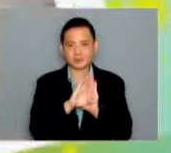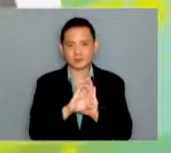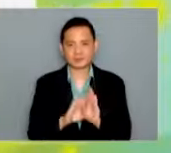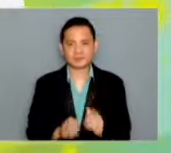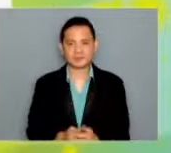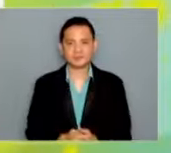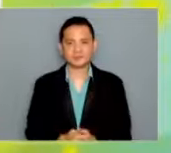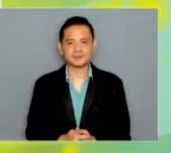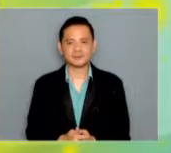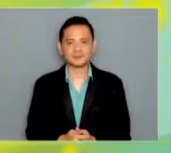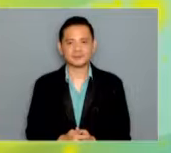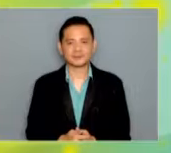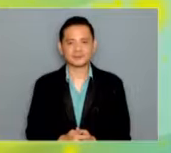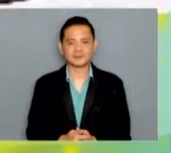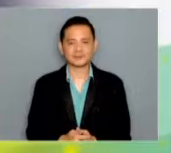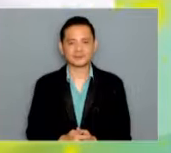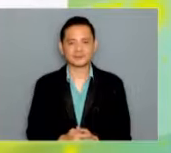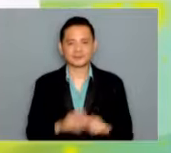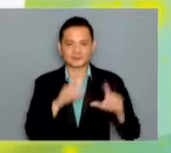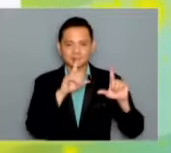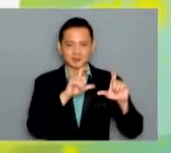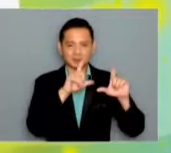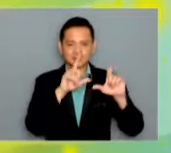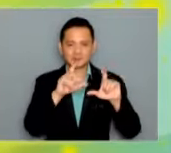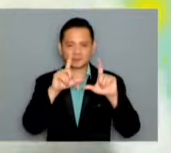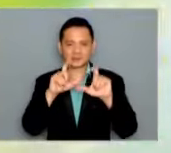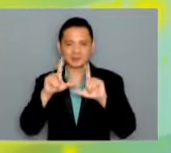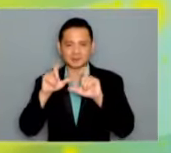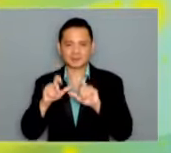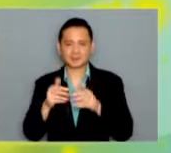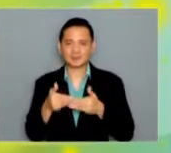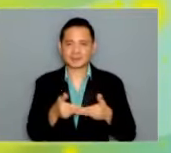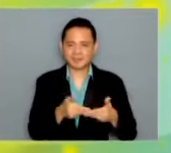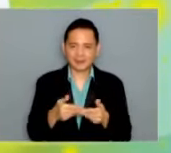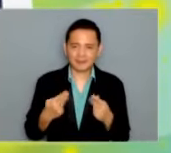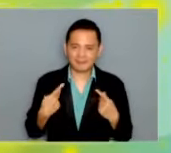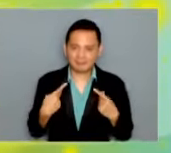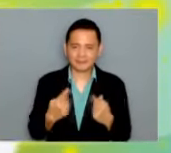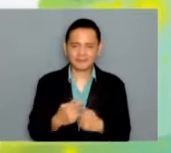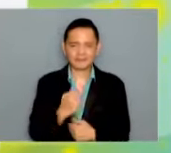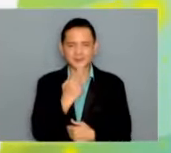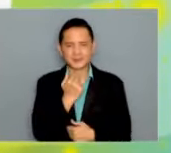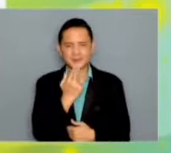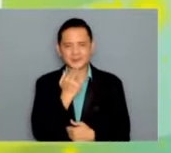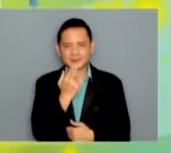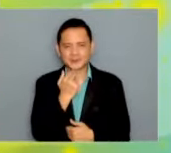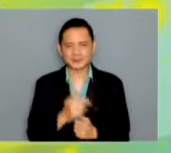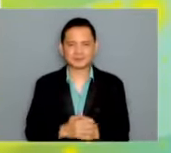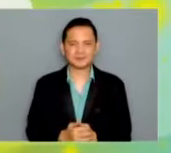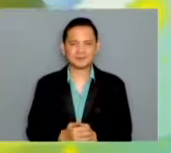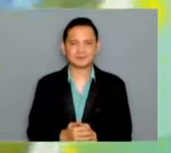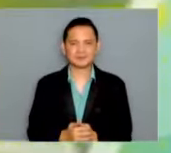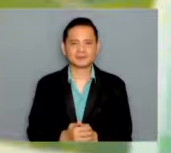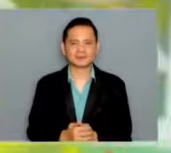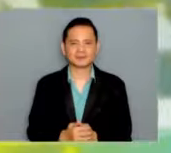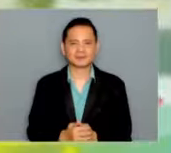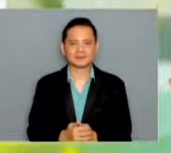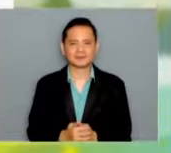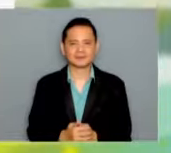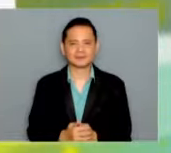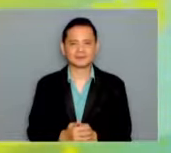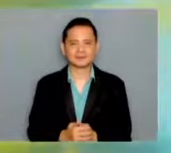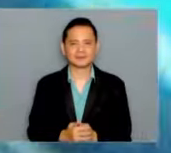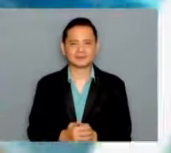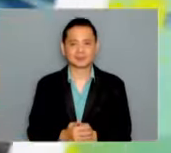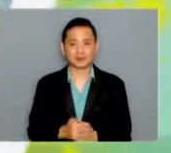Yay! Mga babies! Good morning! Anyway lang, batingin ko rin pala, meron akong pinuntang event